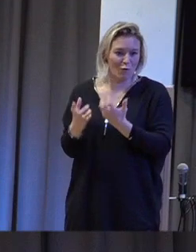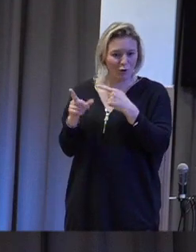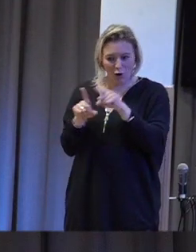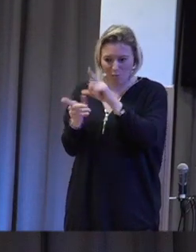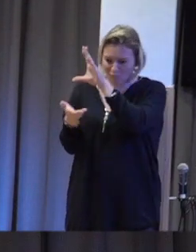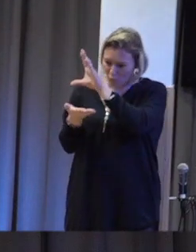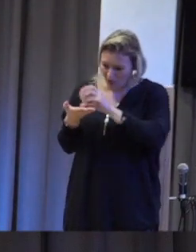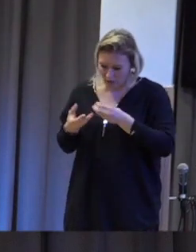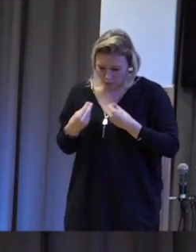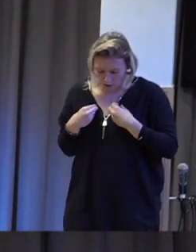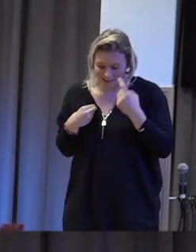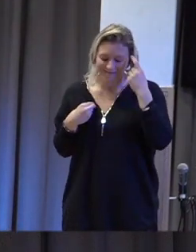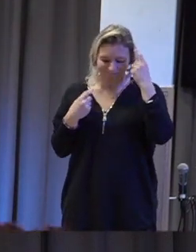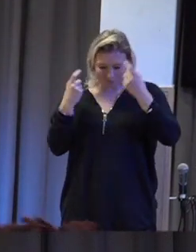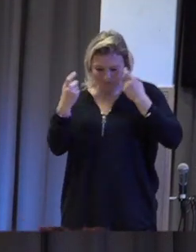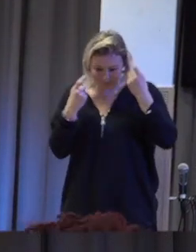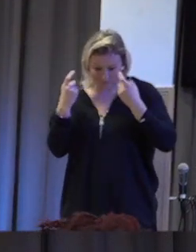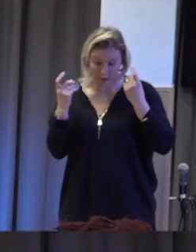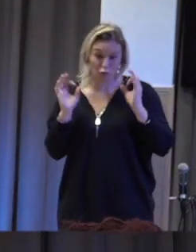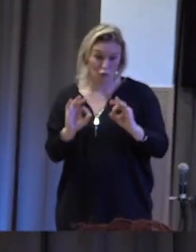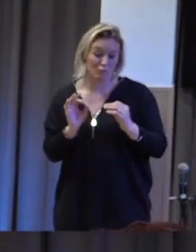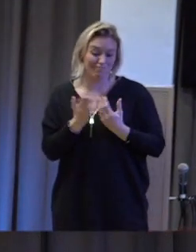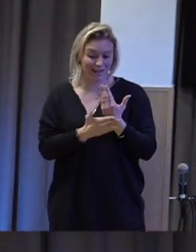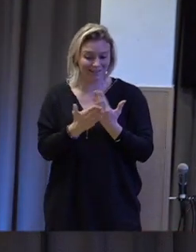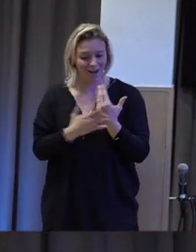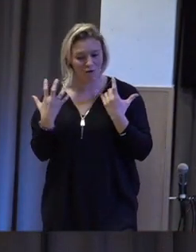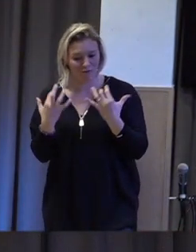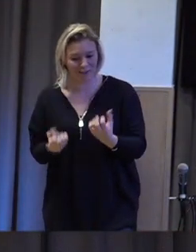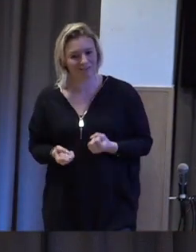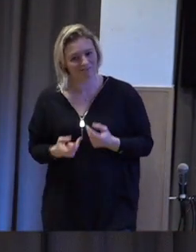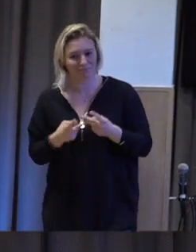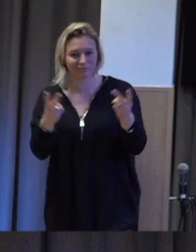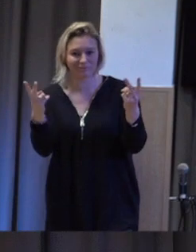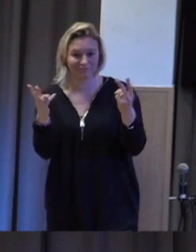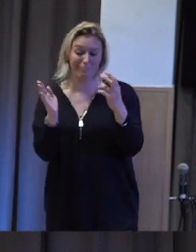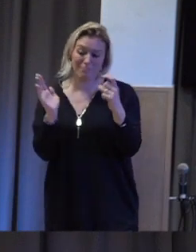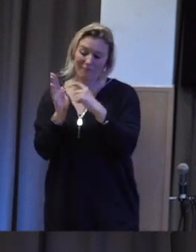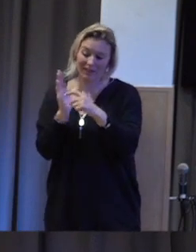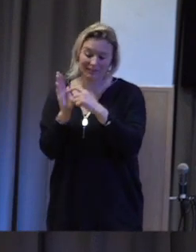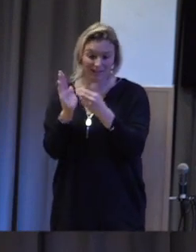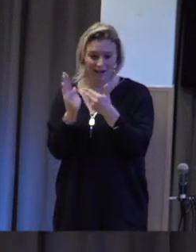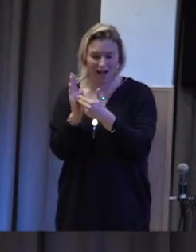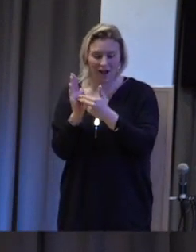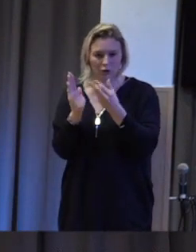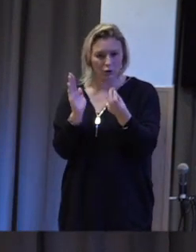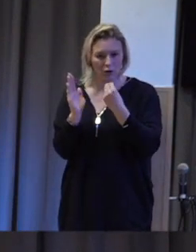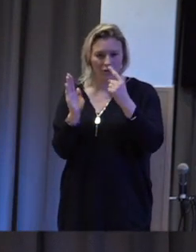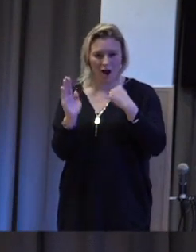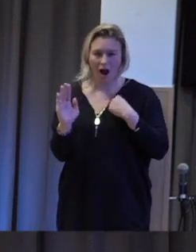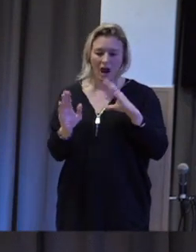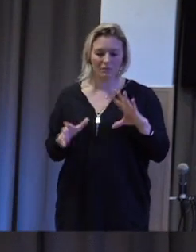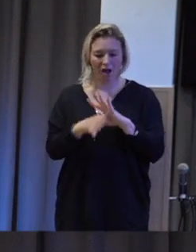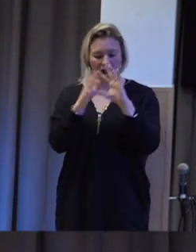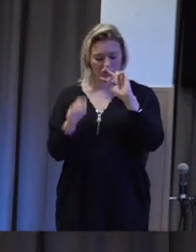vous certains aspects de ce fameux passage qui, selon moi, reflète ce que nous sommes.